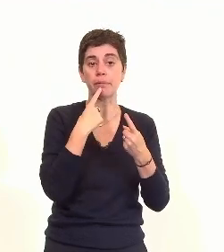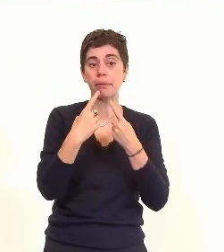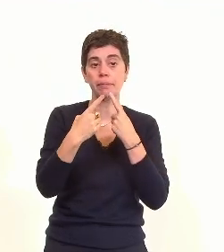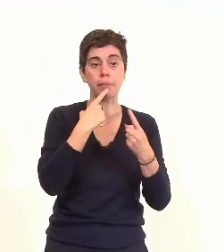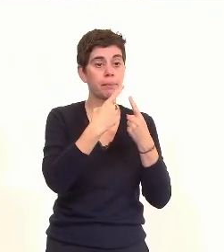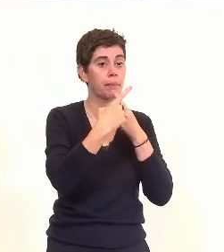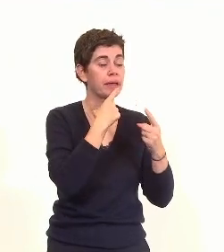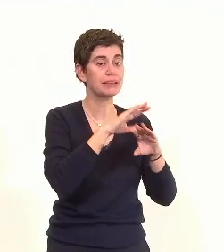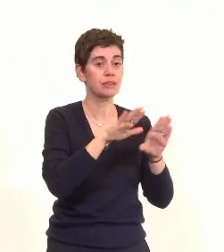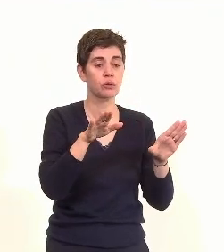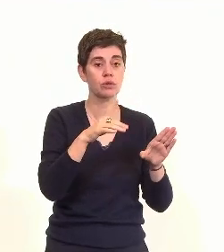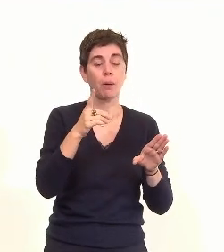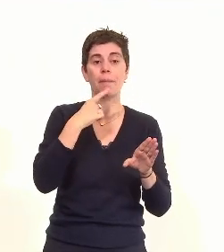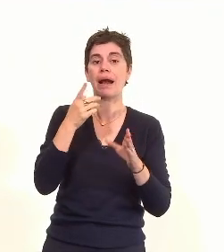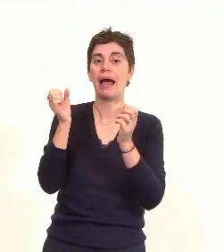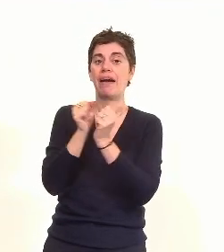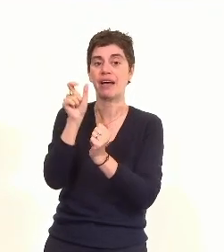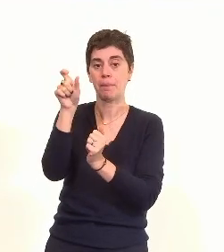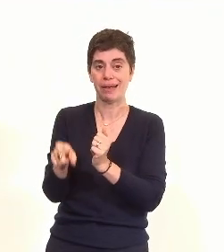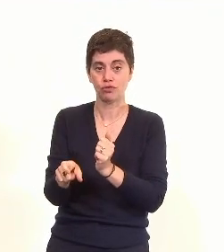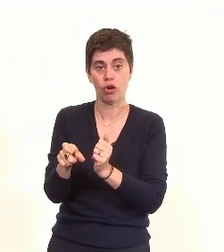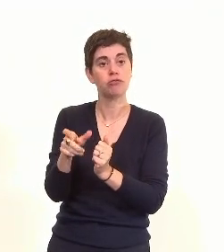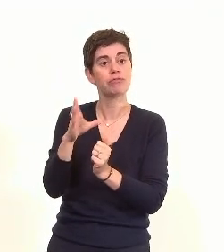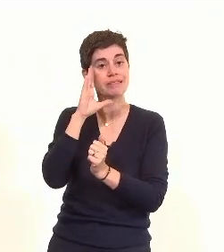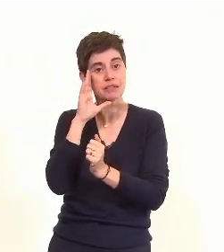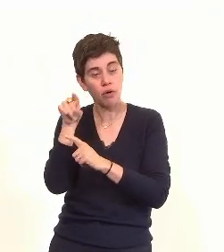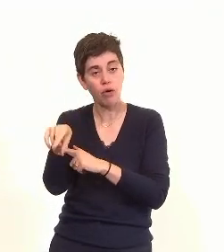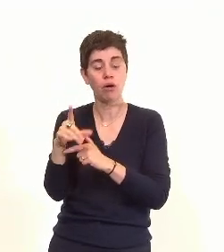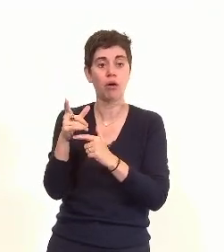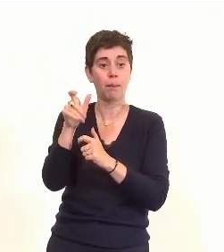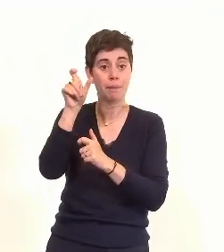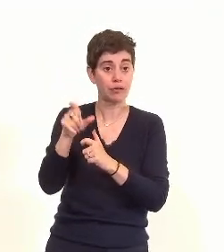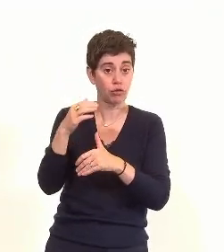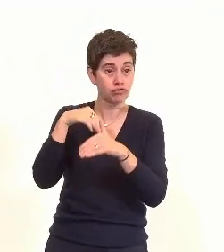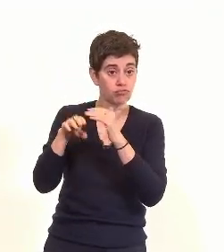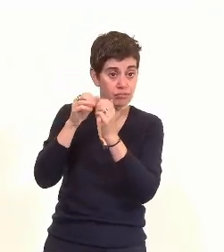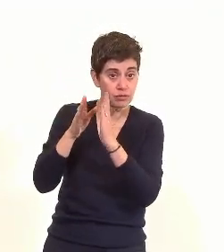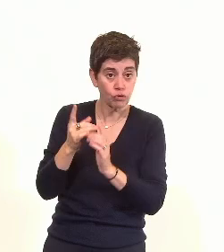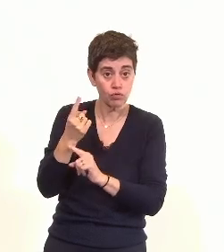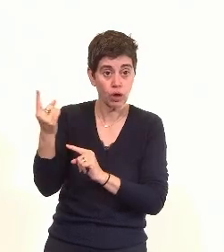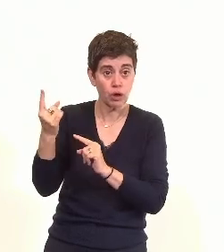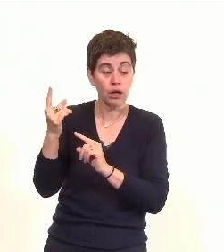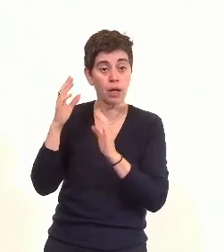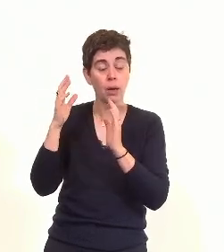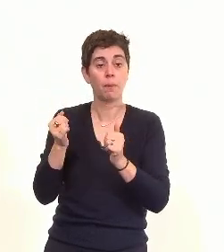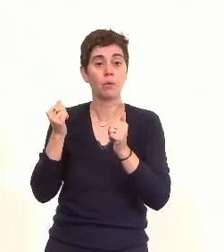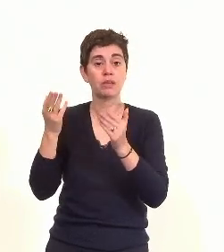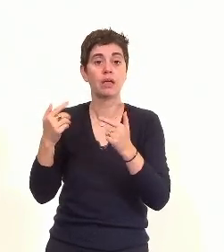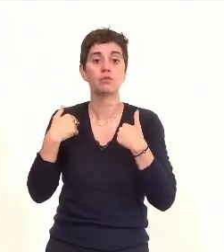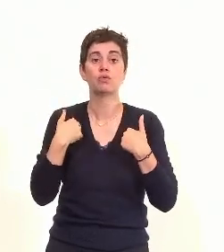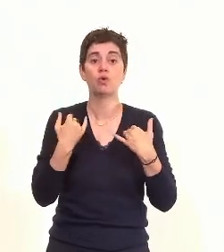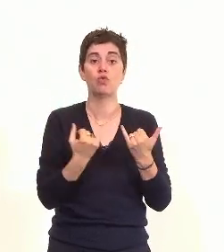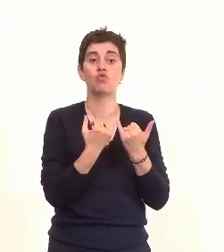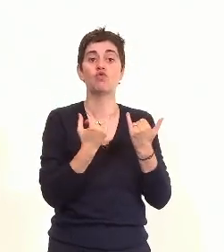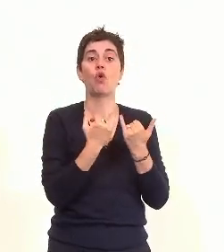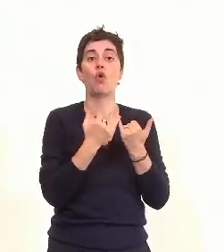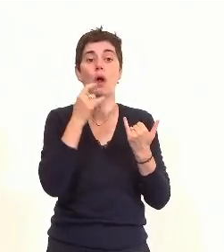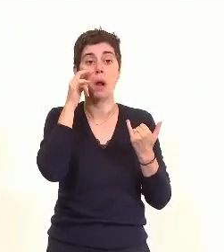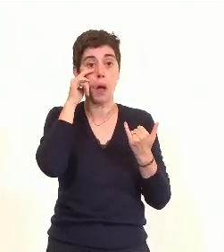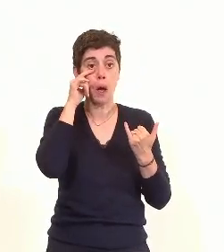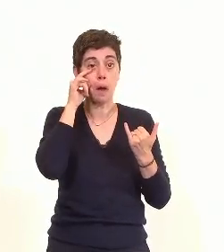le résident ou la personne, même si elle est chez elle, toute seule. Et c'est pour ça aussi qu'on a utilisé les jeux, qui est un